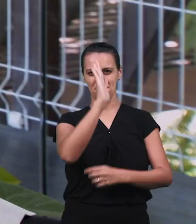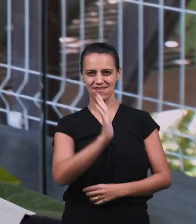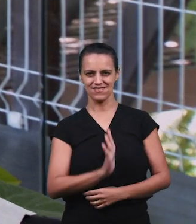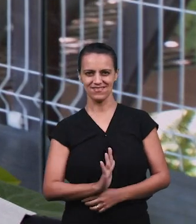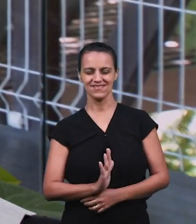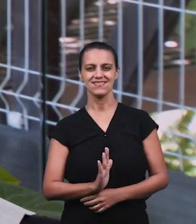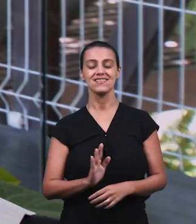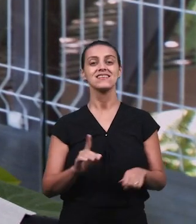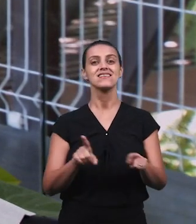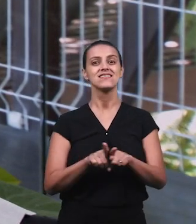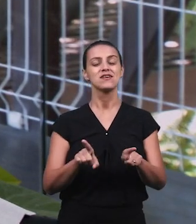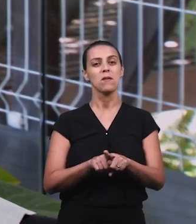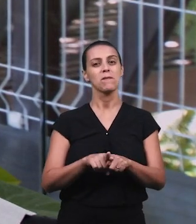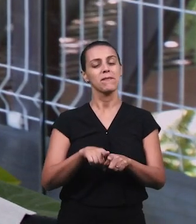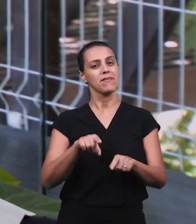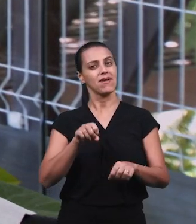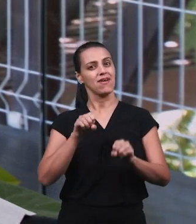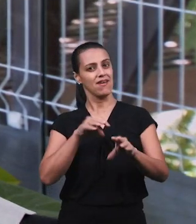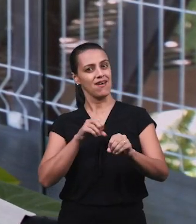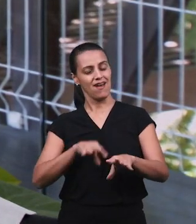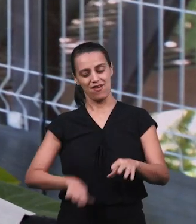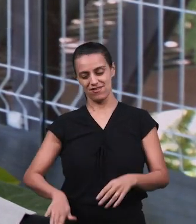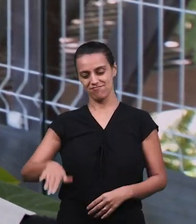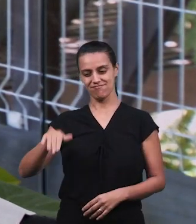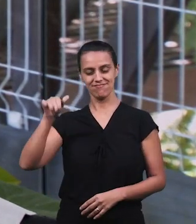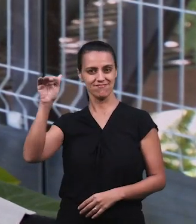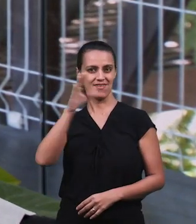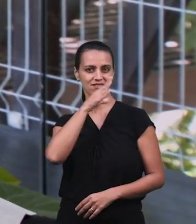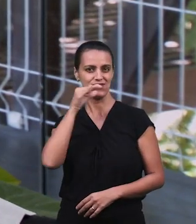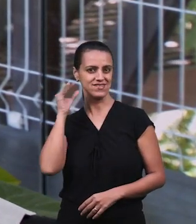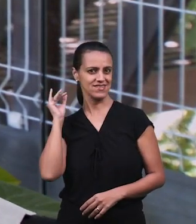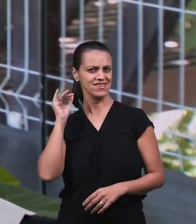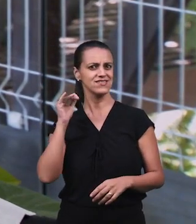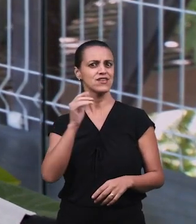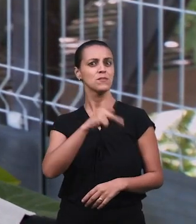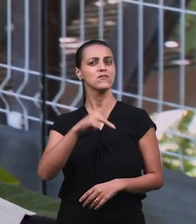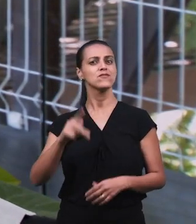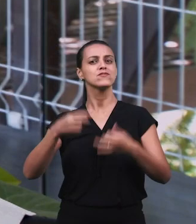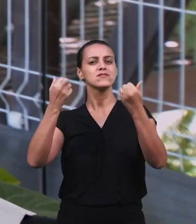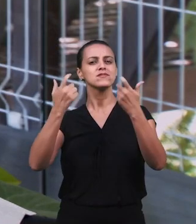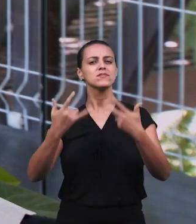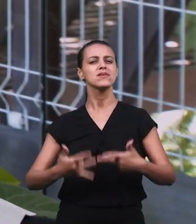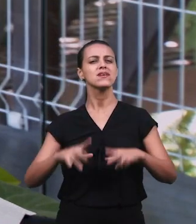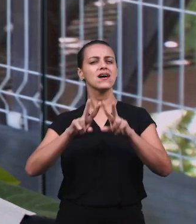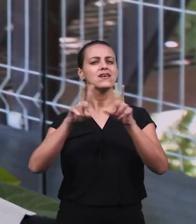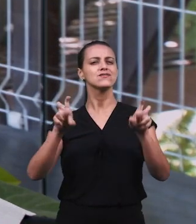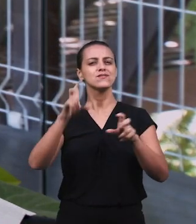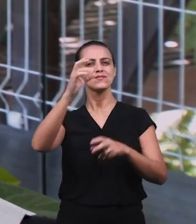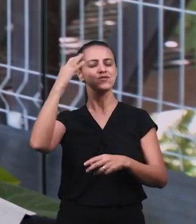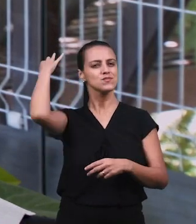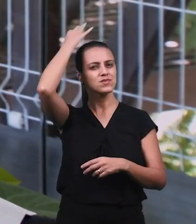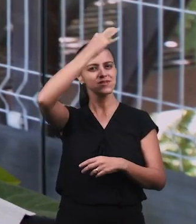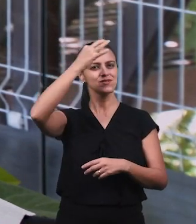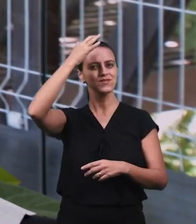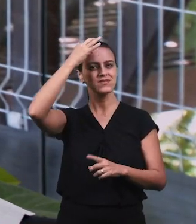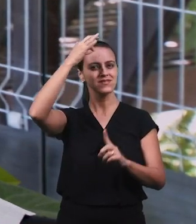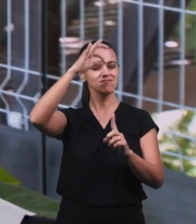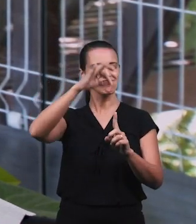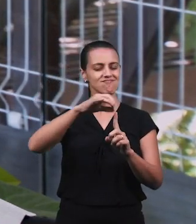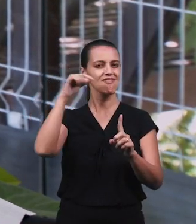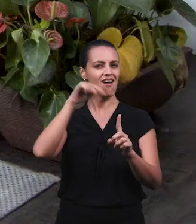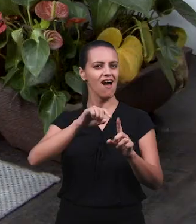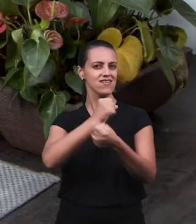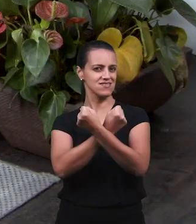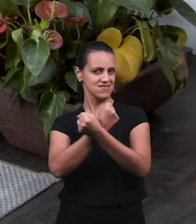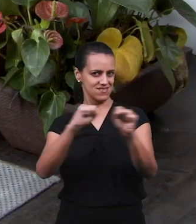intermédiaires et adolescents, la professeure Evelyne Ataïdes nous parlera sur le Saint-Esprit dans la vie de Samson.